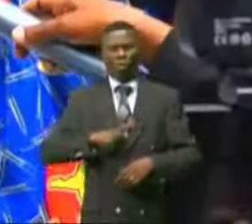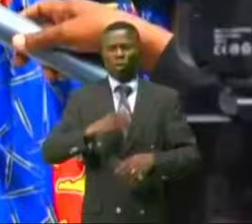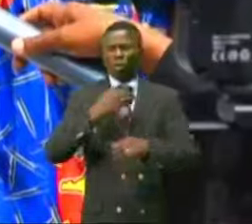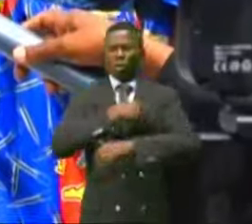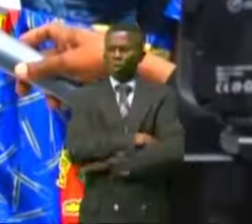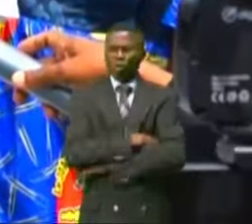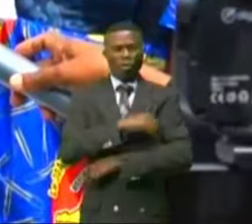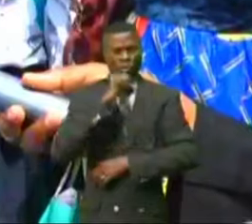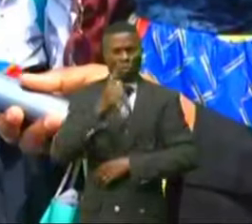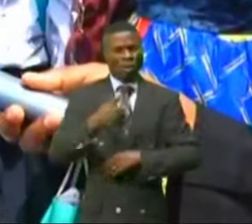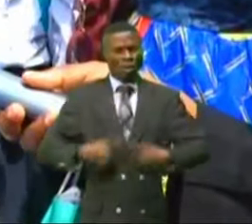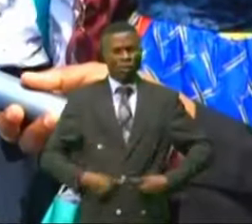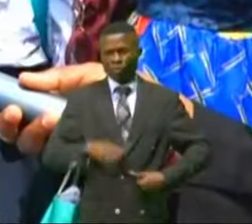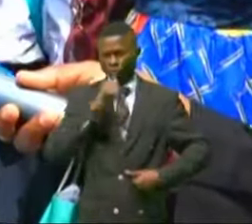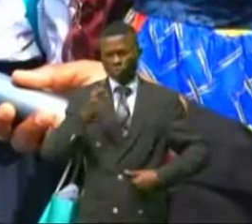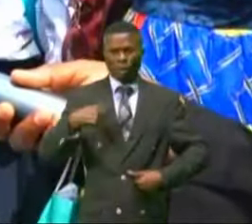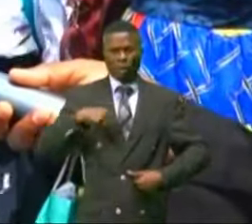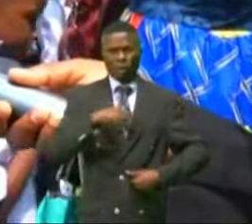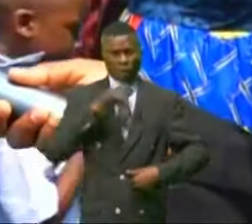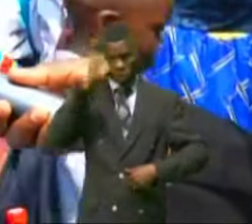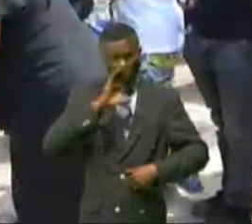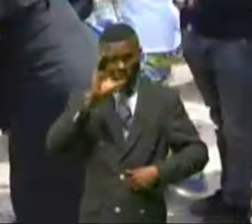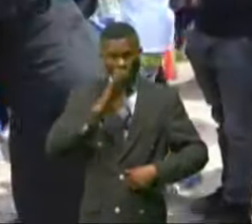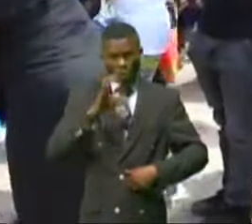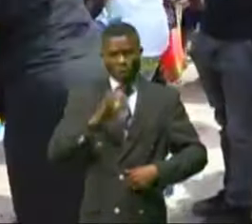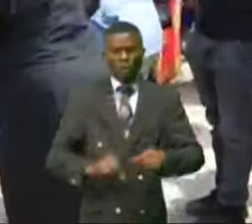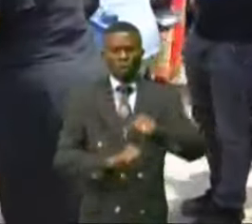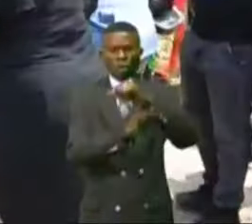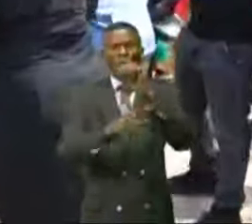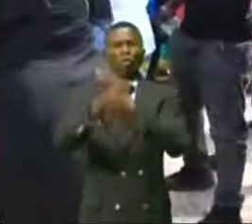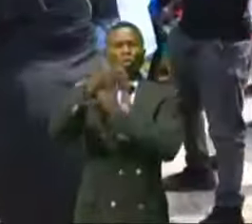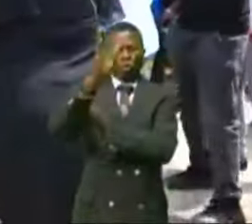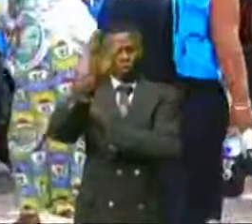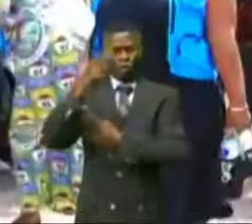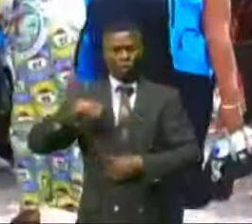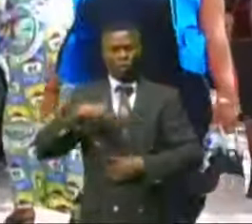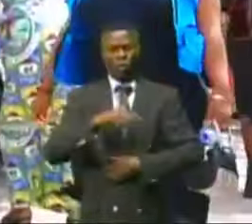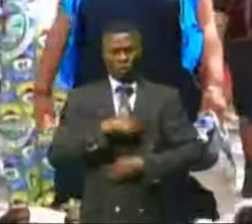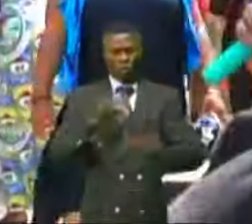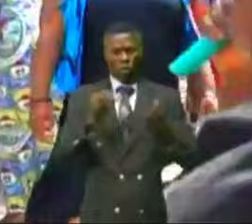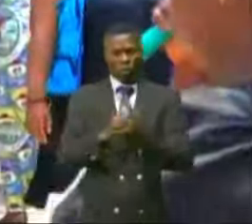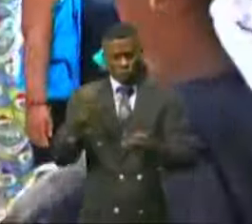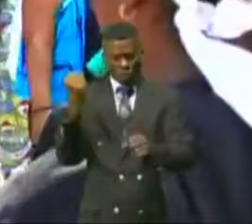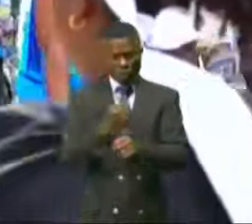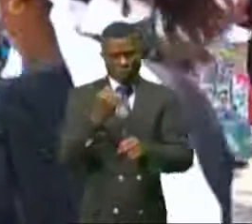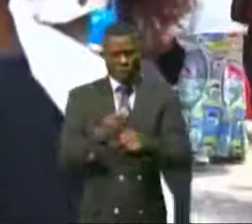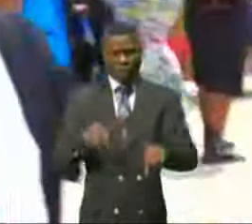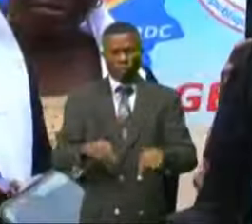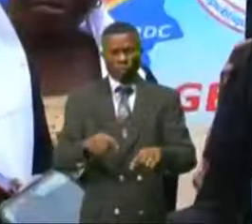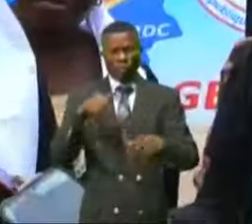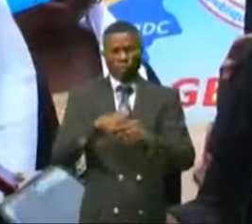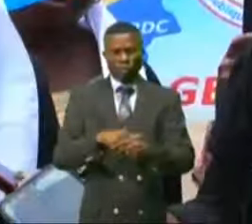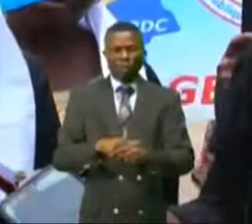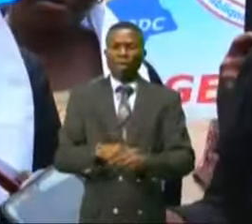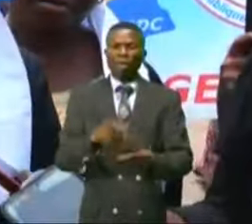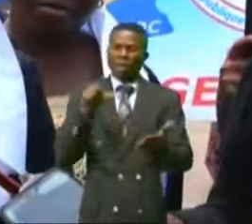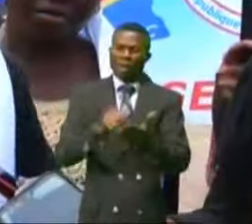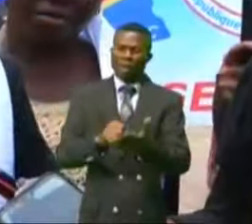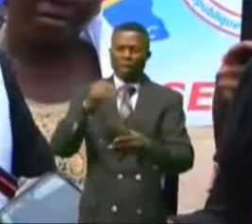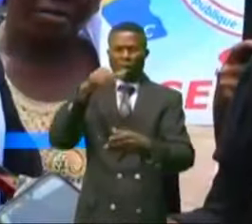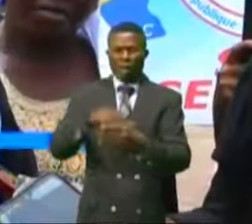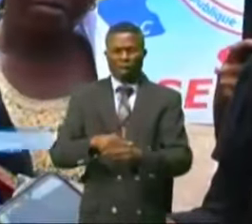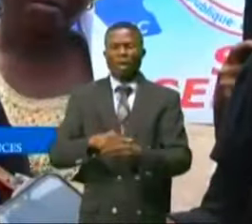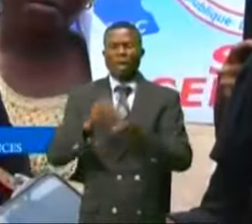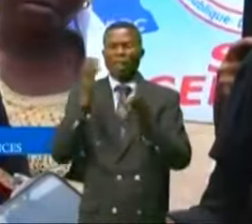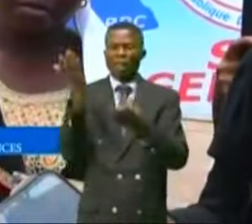croisé les bras. De la même manière nous sommes en train de rechercher l'intervention de Dieu, nous sommes également en train de travailler à travers des lettres, à travers des